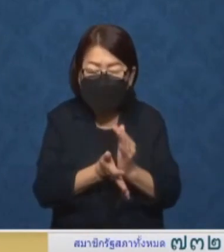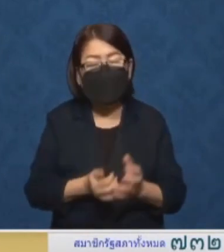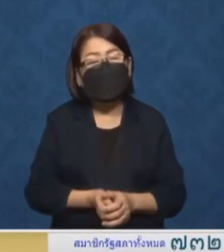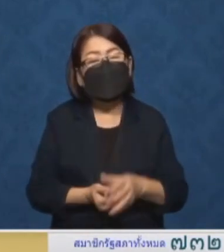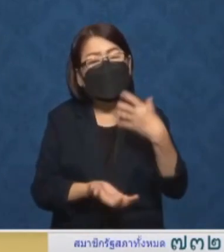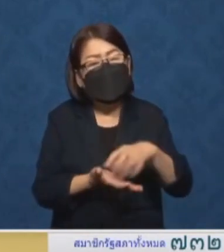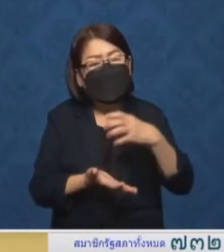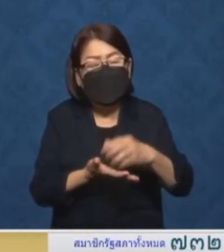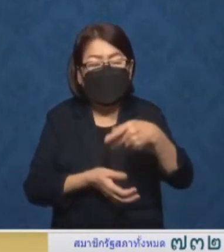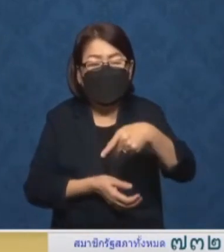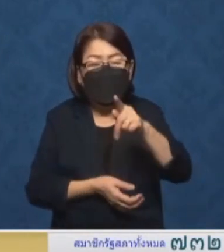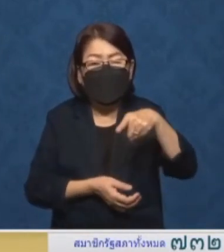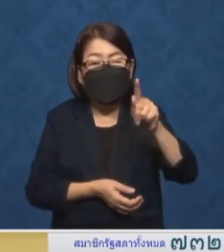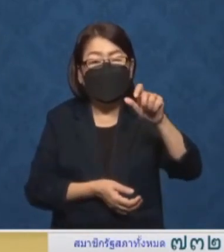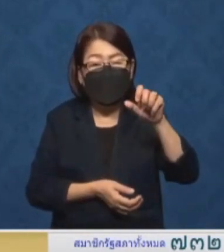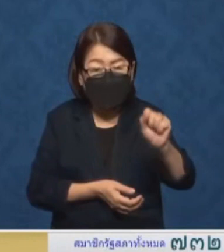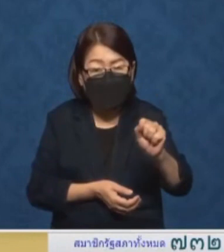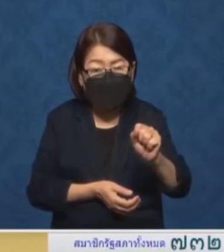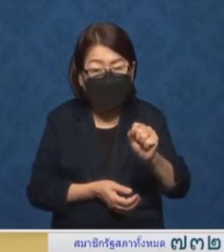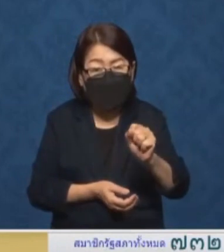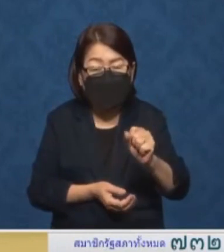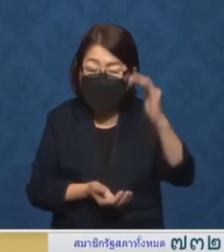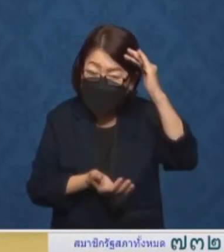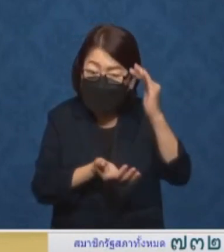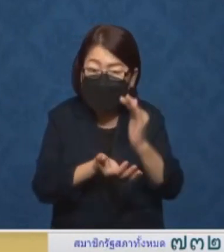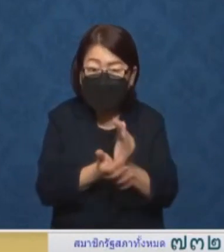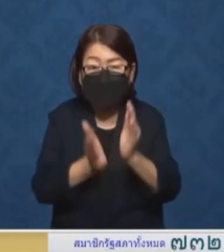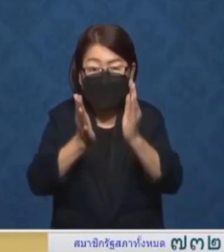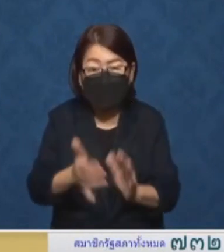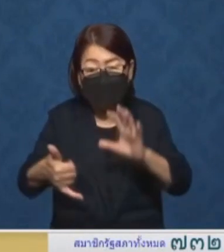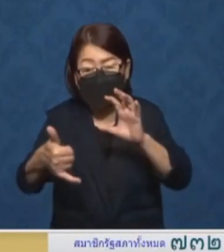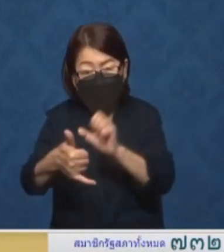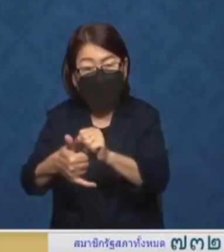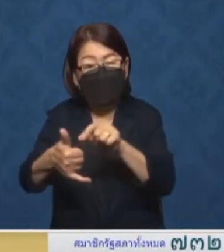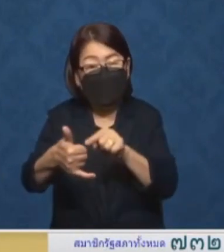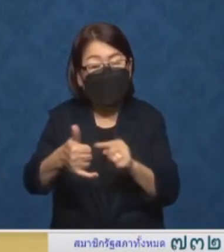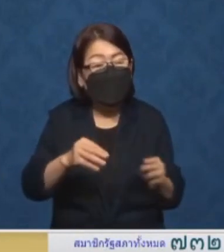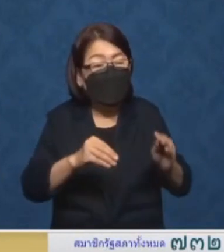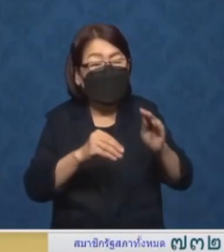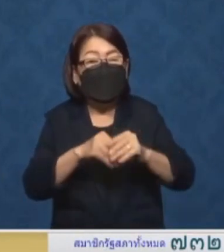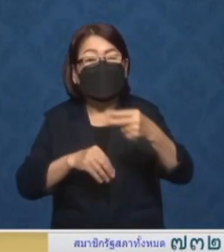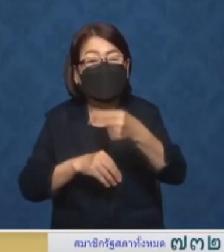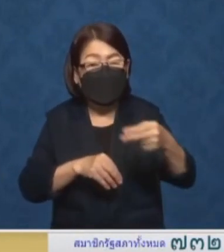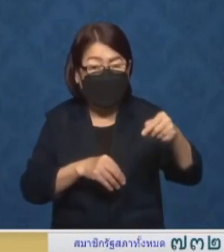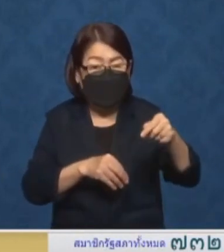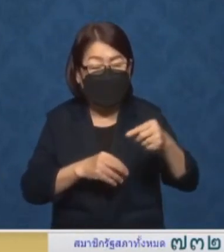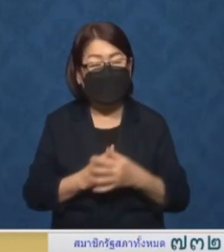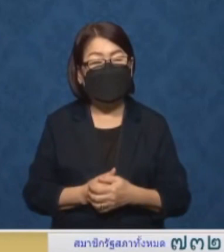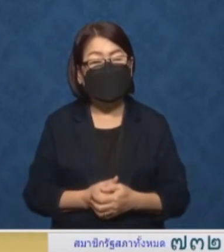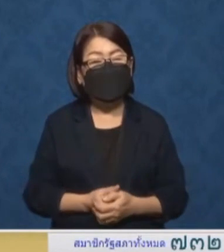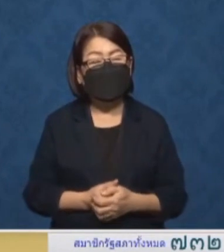จซึ่งเป็นผู้จับกุมท่านเพิ่มเข้ามานะตรงนี้นี่แหละคือกระบวนการเริ่มต้นเลยกระบวนการยุติธรร